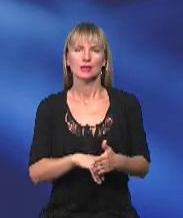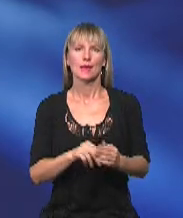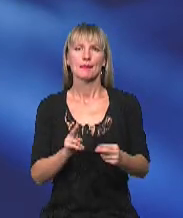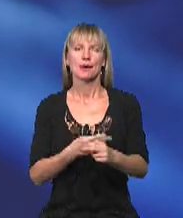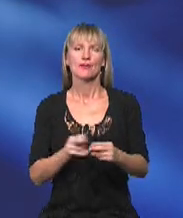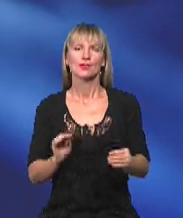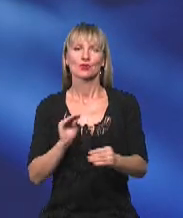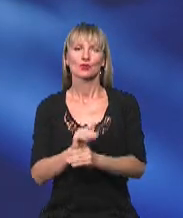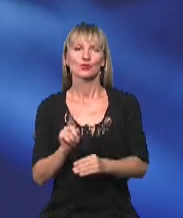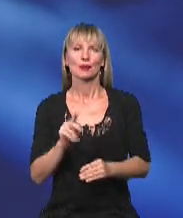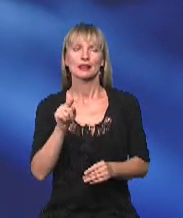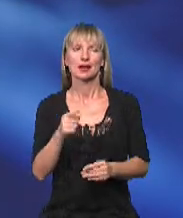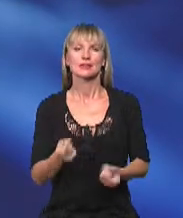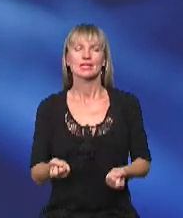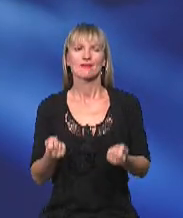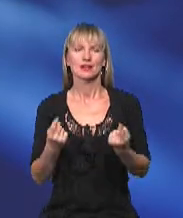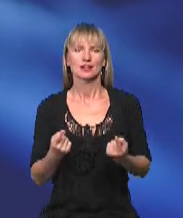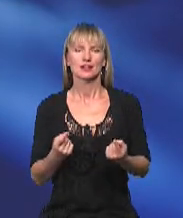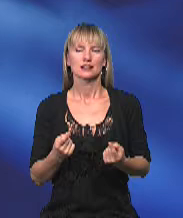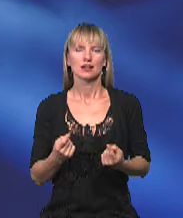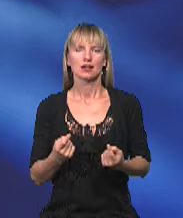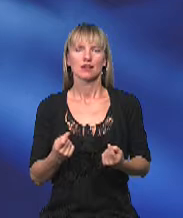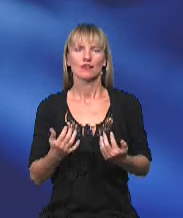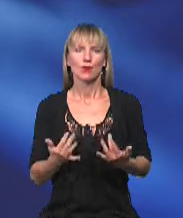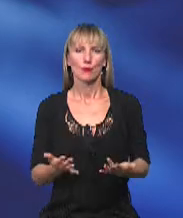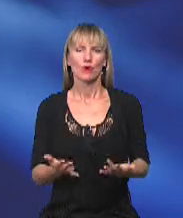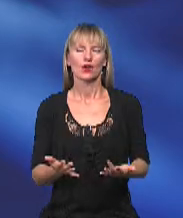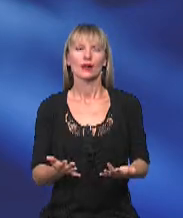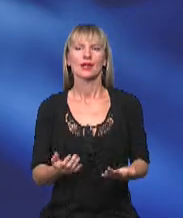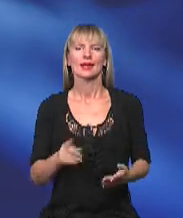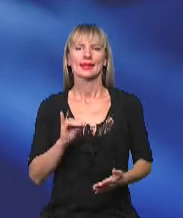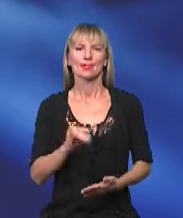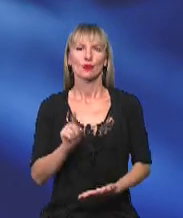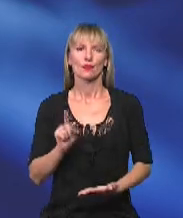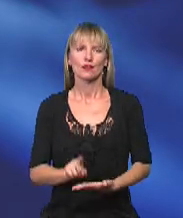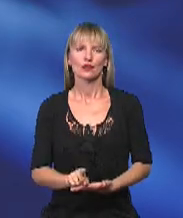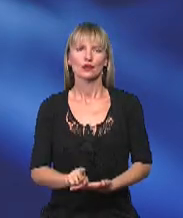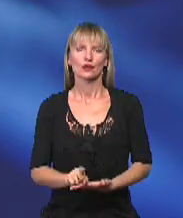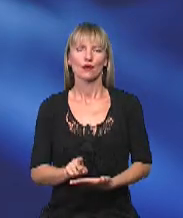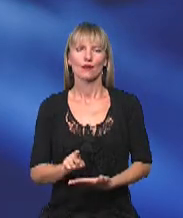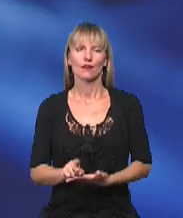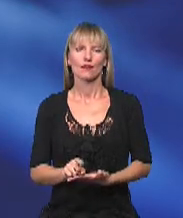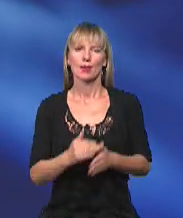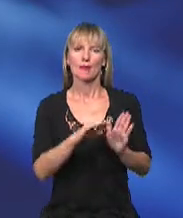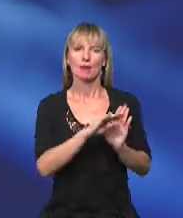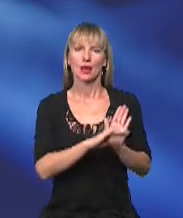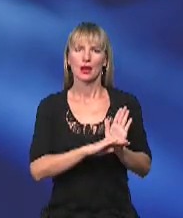правки додаткові, аби там з'явилися вимоги і обов'язкові